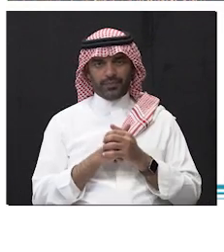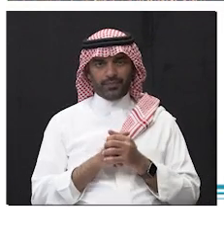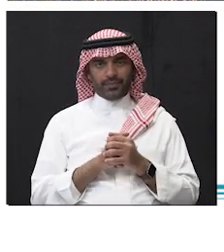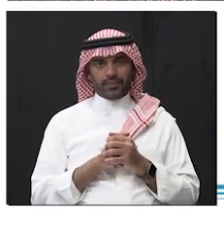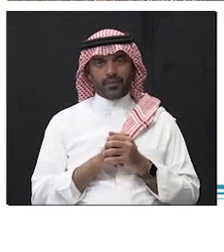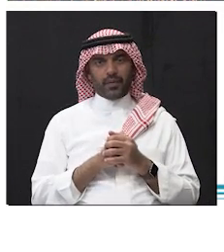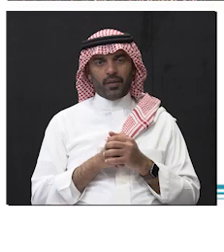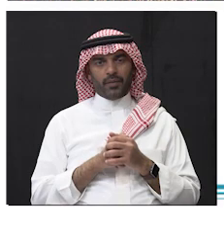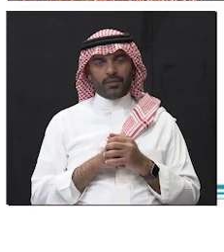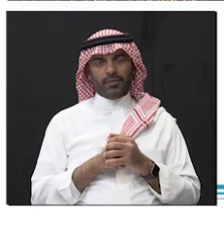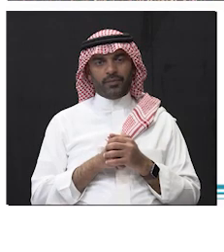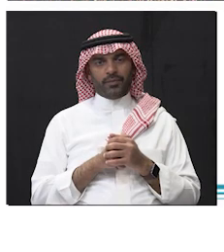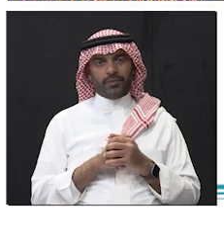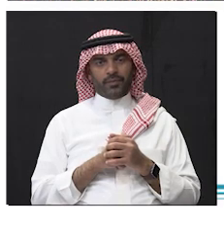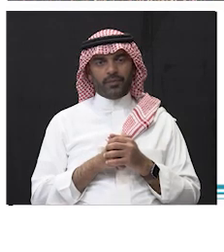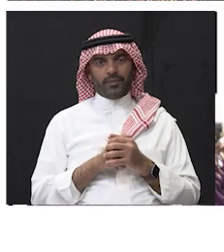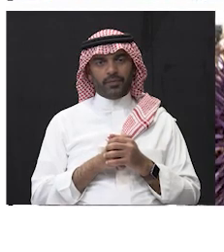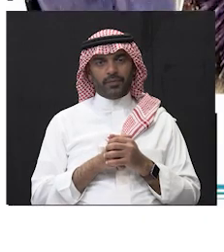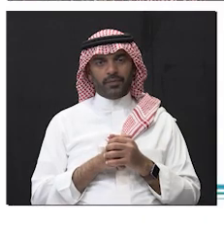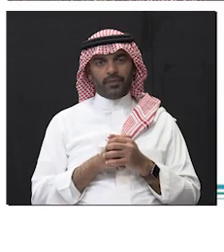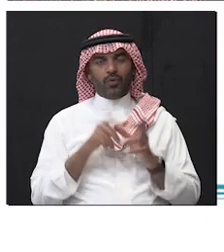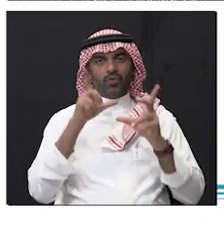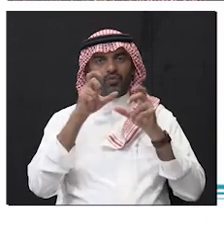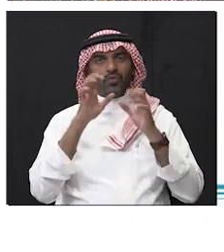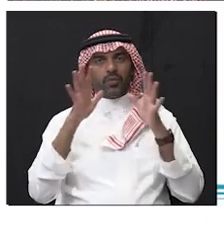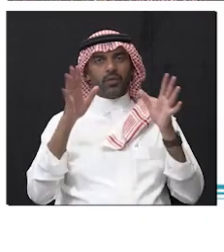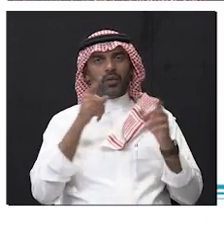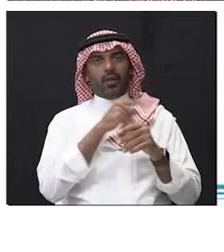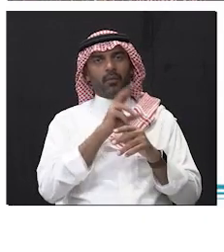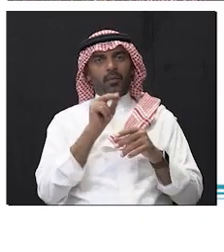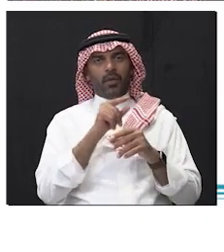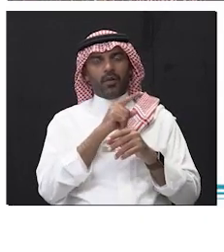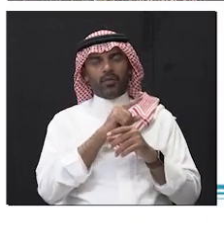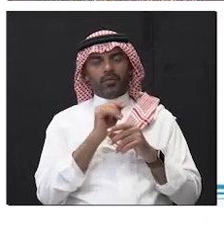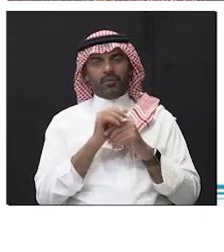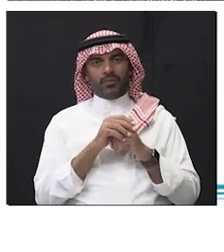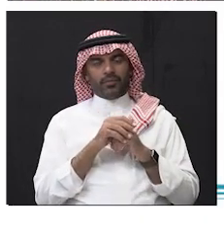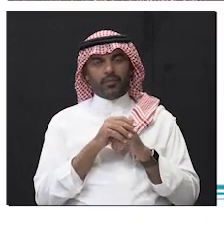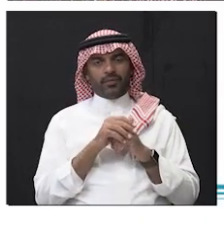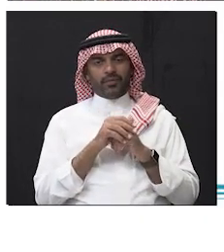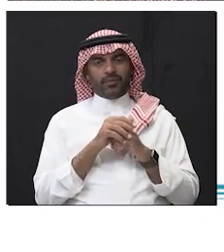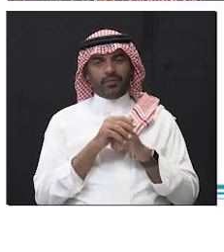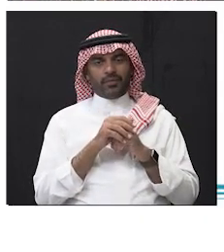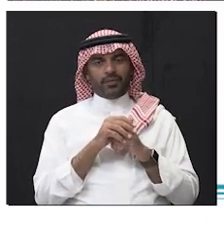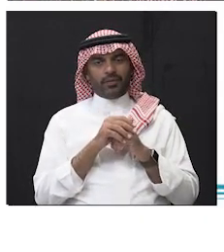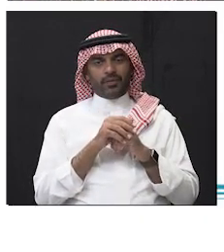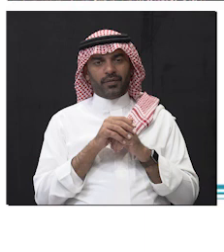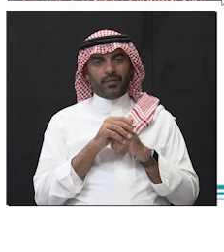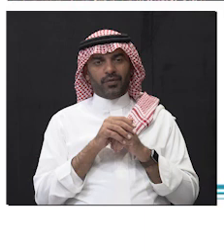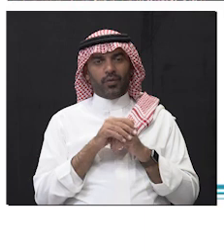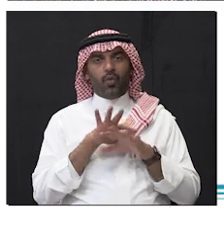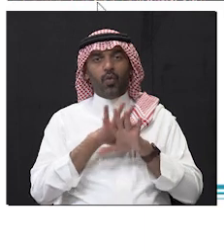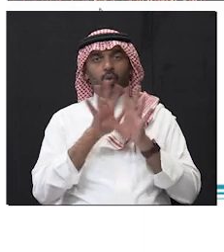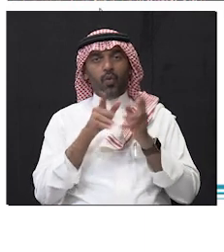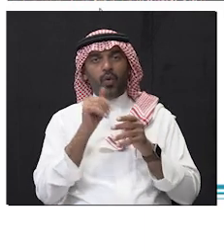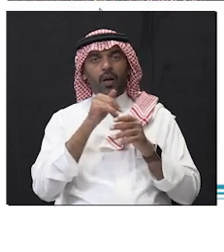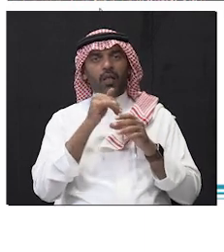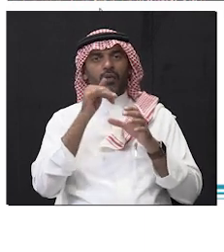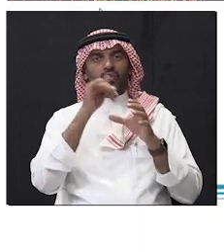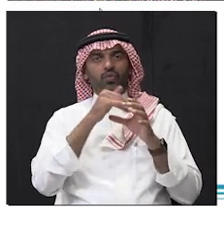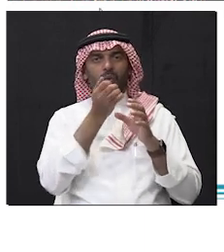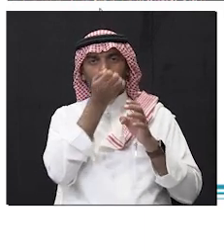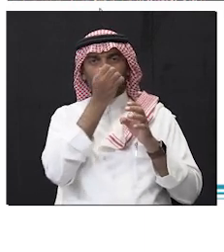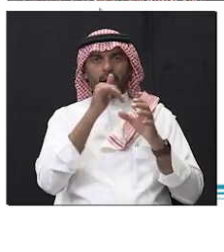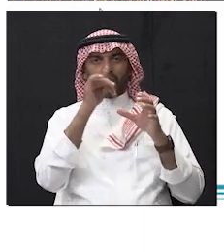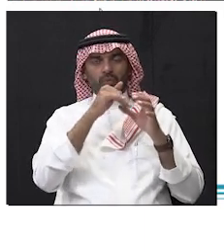عندنا خيار البحر، أيضا من شوكيات الجلد في عندك نجمة الشمس، في قنفذ البحر، في دولار